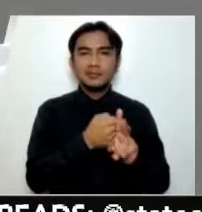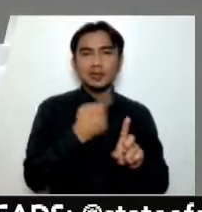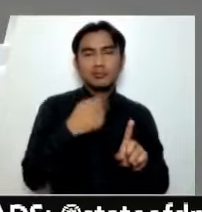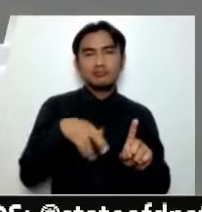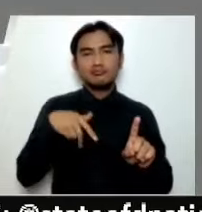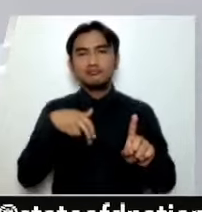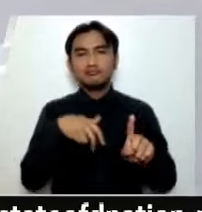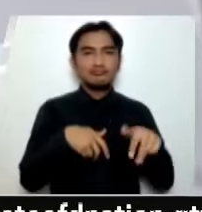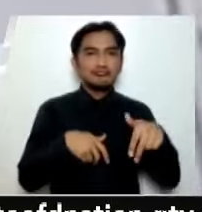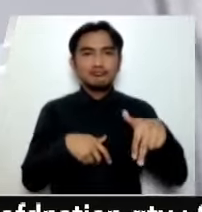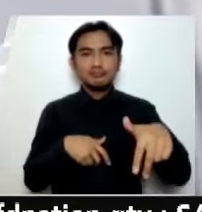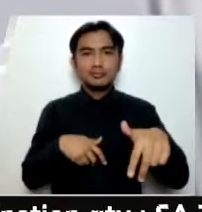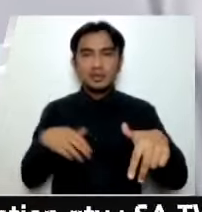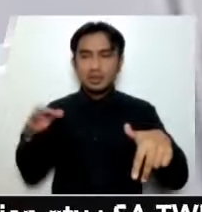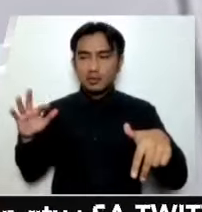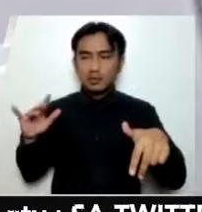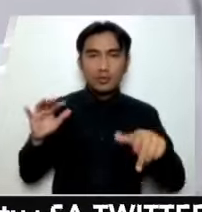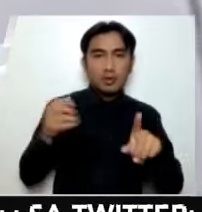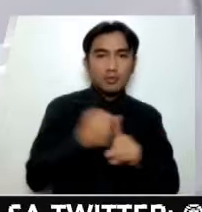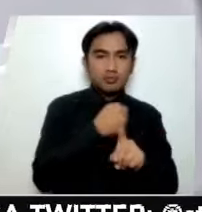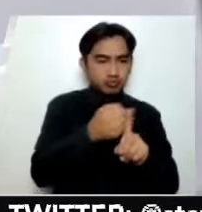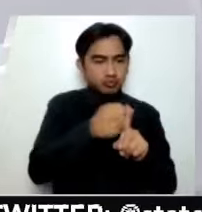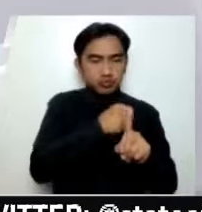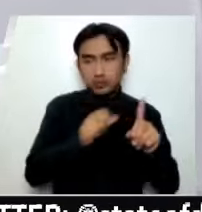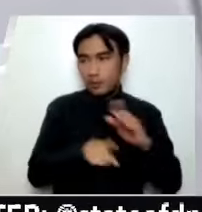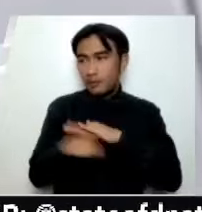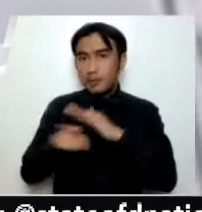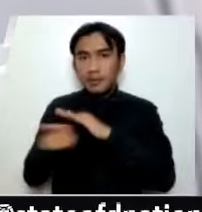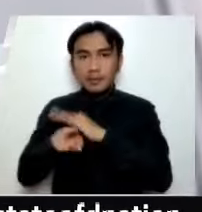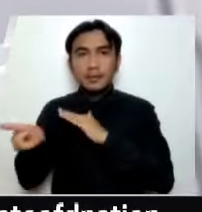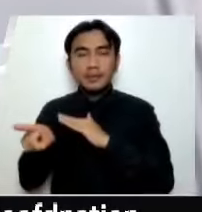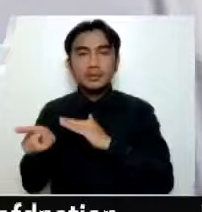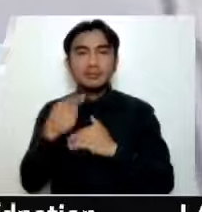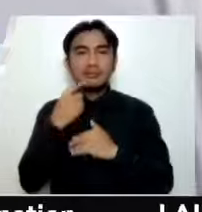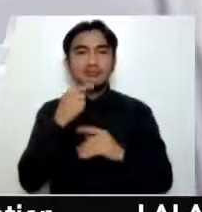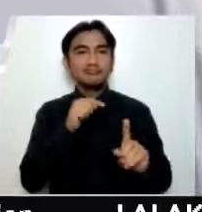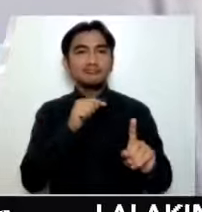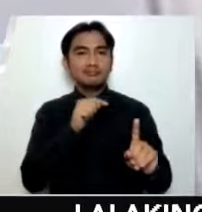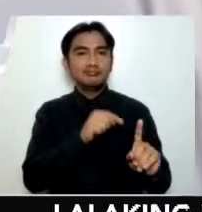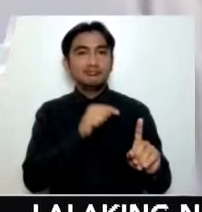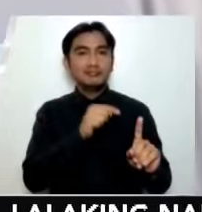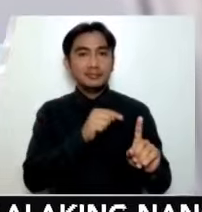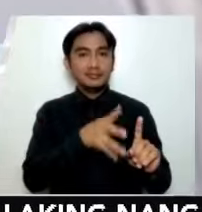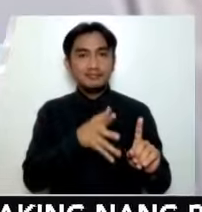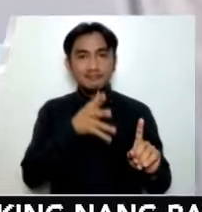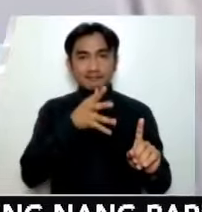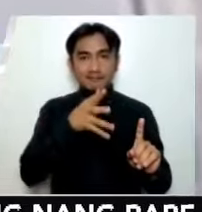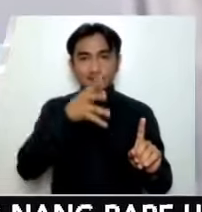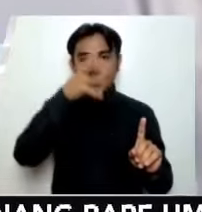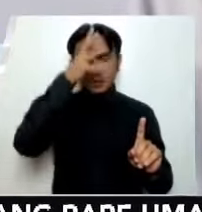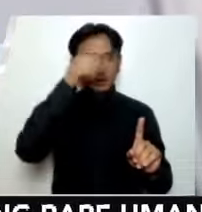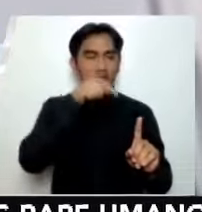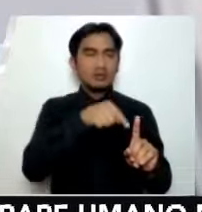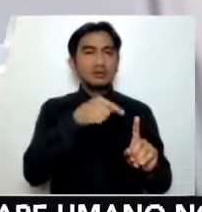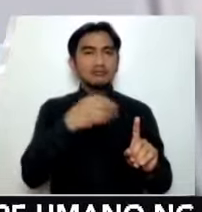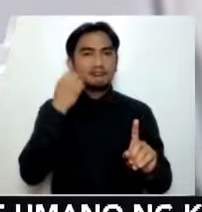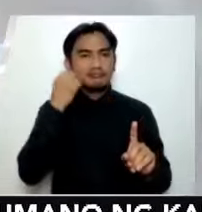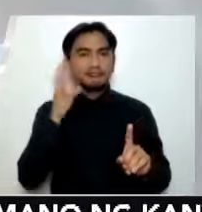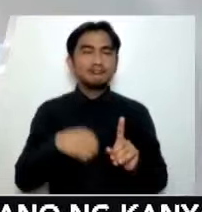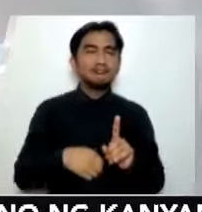ng mga nanakit pagkatapos ayon sa magulang ng grade 11 student pauwi ang anak na mangyari ang